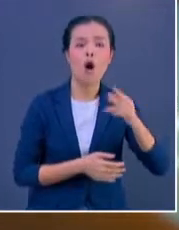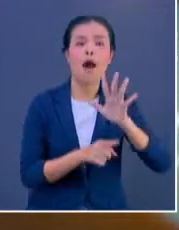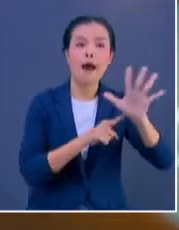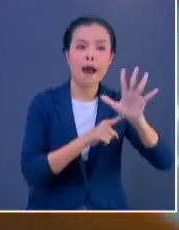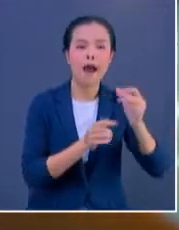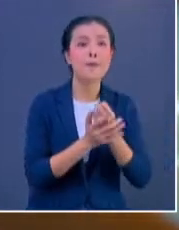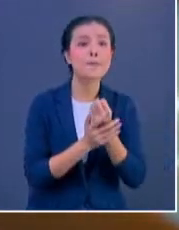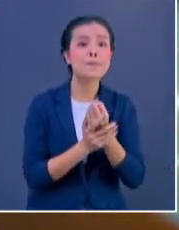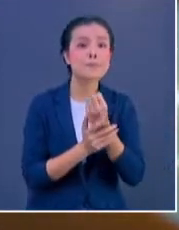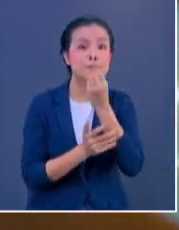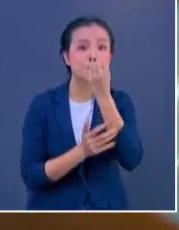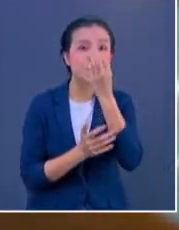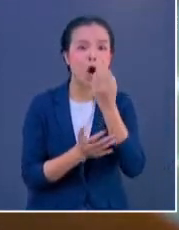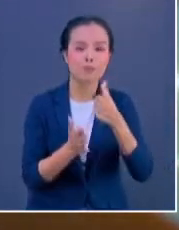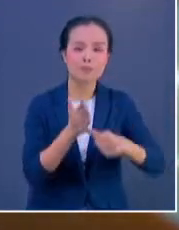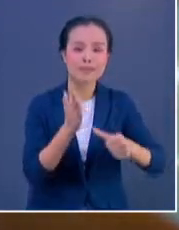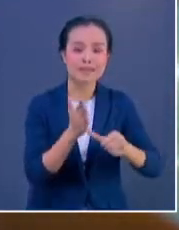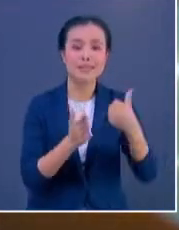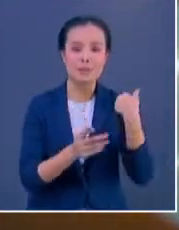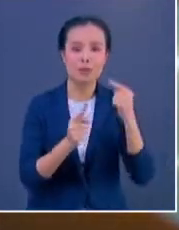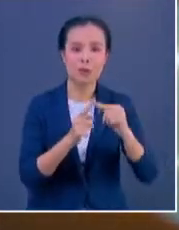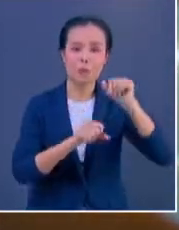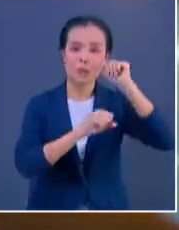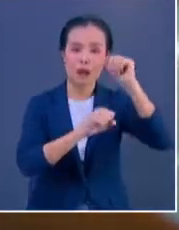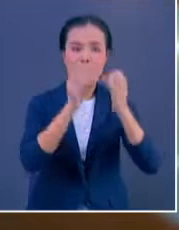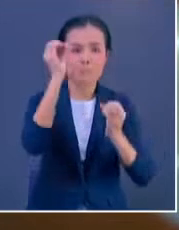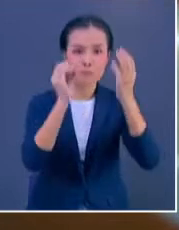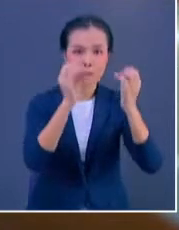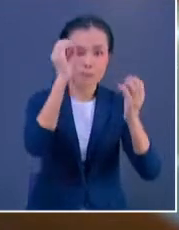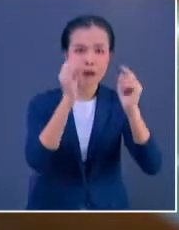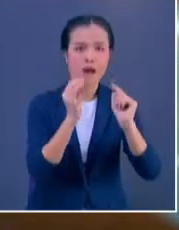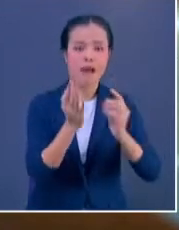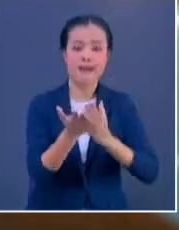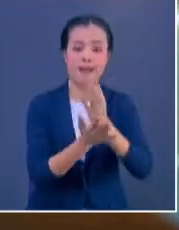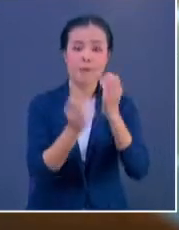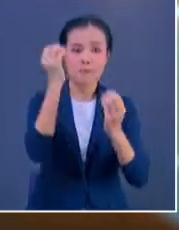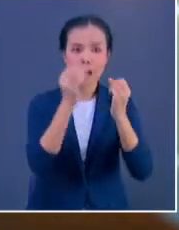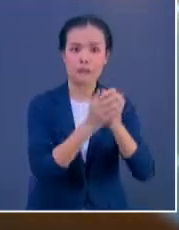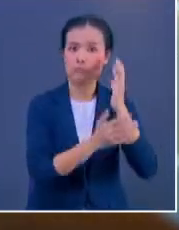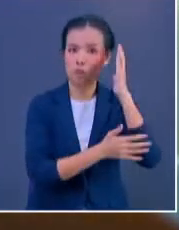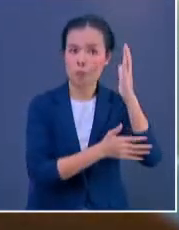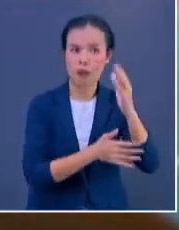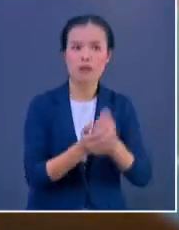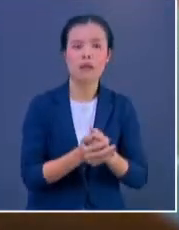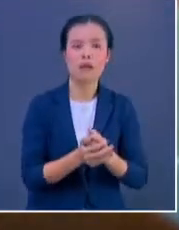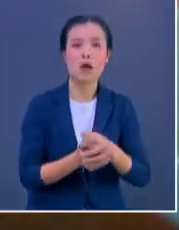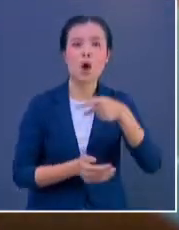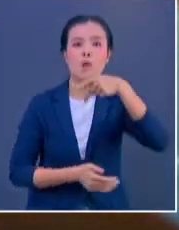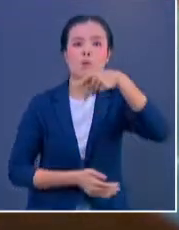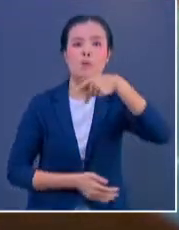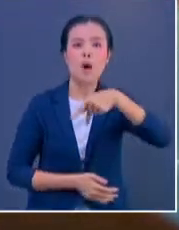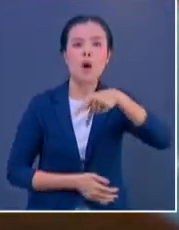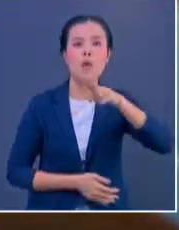หญ้าอะไรที่ว่าเนี่ยครับแต่ว่าตามประกาศของกรมป่าไม้เนี่ยถ้าอยู่ในเขตป่าเนี่ยต่อไปนี้ห้ามออกใบพ.ป.ท.5แล้ว